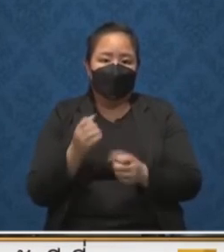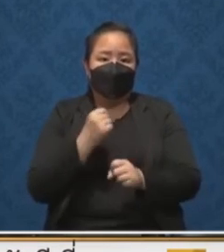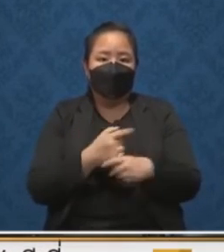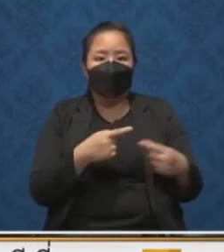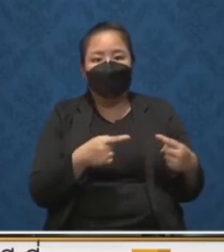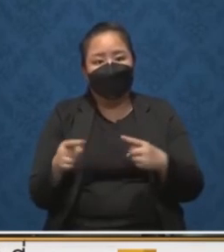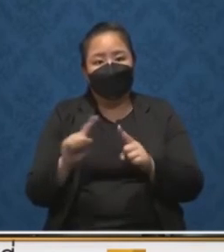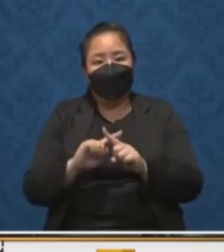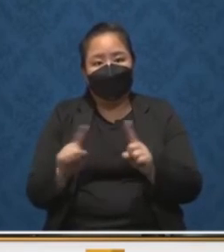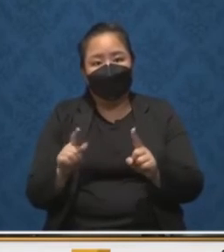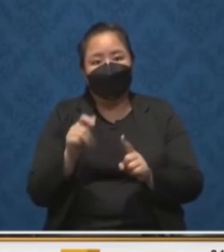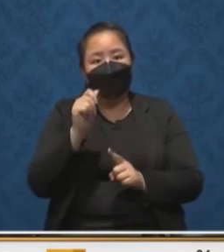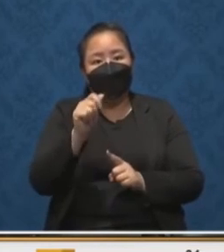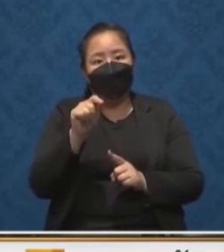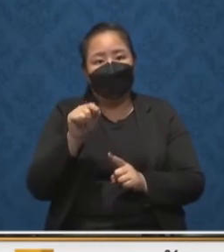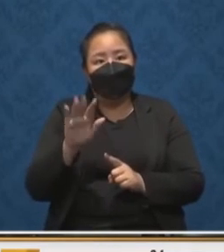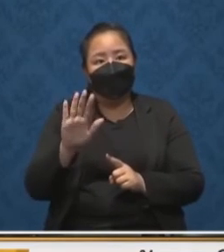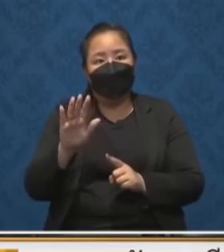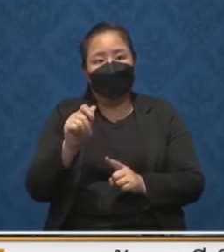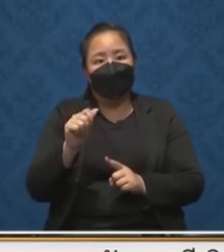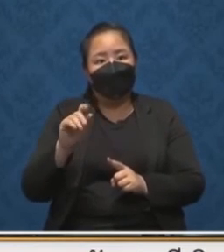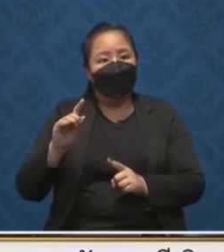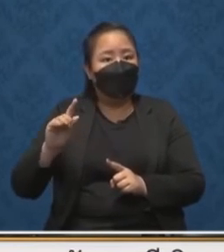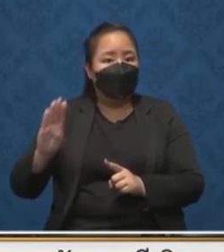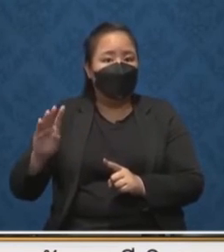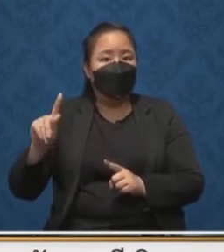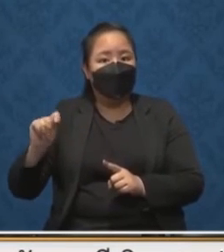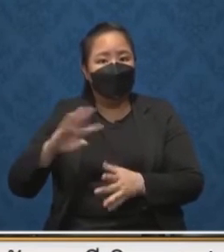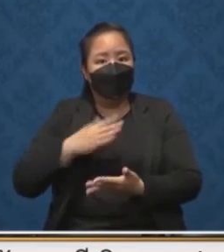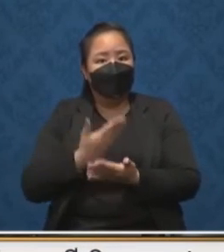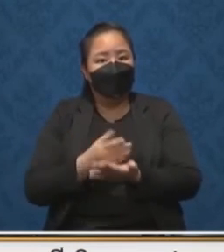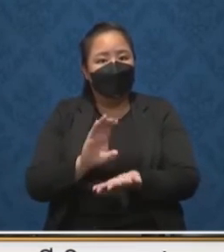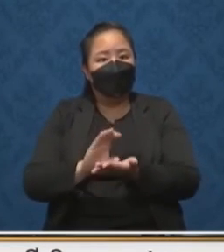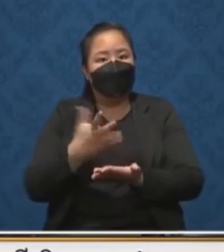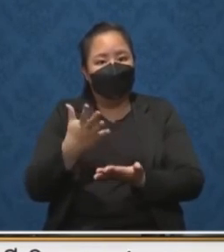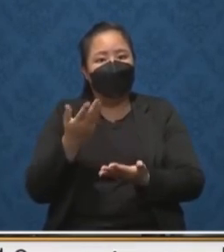องค์การบริหารส่วนตำบลสวนกล้วยนะครับงบประมาณไม่เพียงพอจึงขอให้กระทรวงมหาดไทยได้พิจารณาดำเนินการครับ